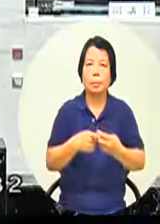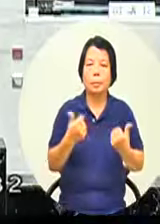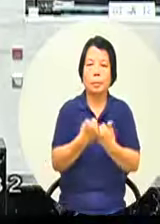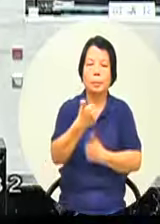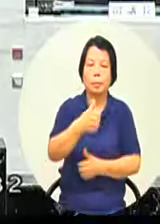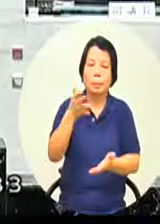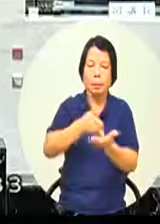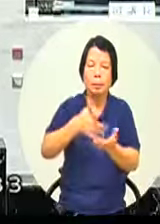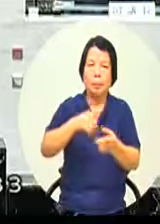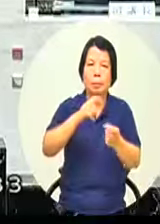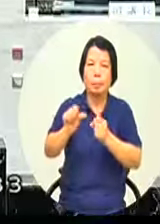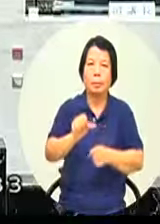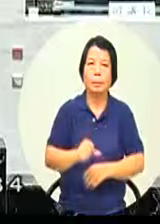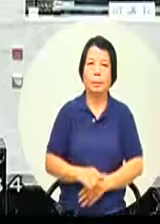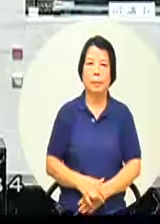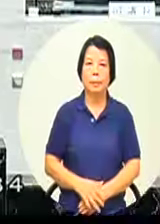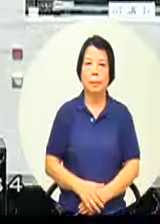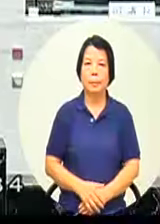十五分钟。